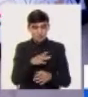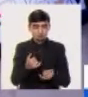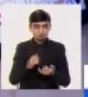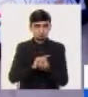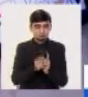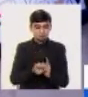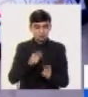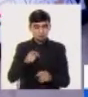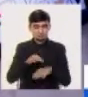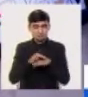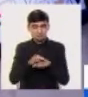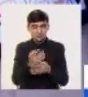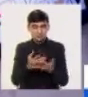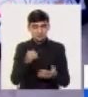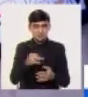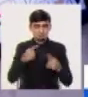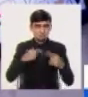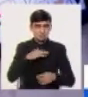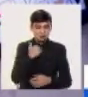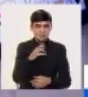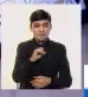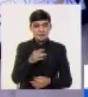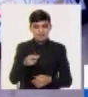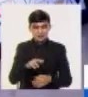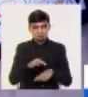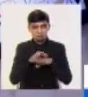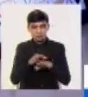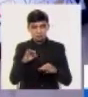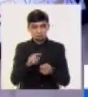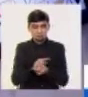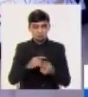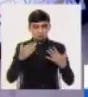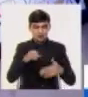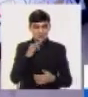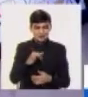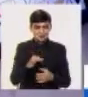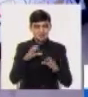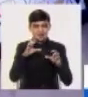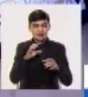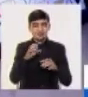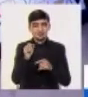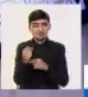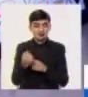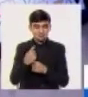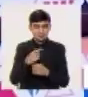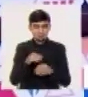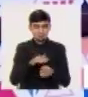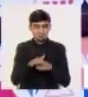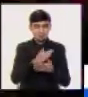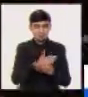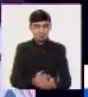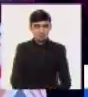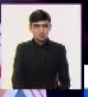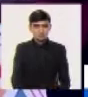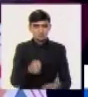такое решение, чтобы совсем не обанкротиться. «Иберия» уже перепрофилировалась и принимает заказы на грузовые рейсы.